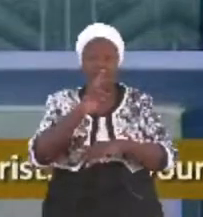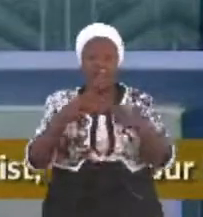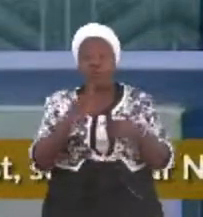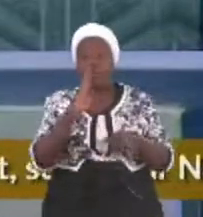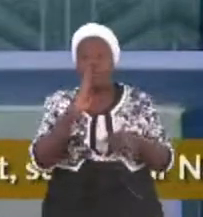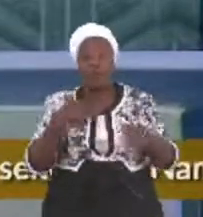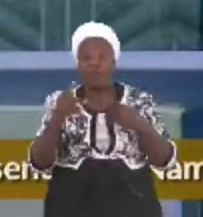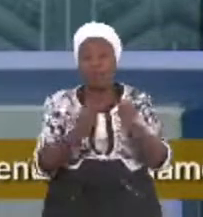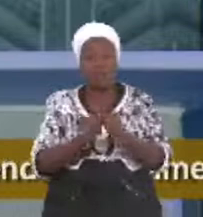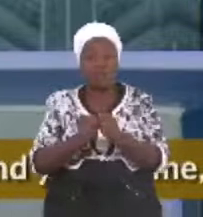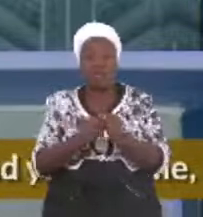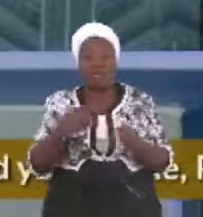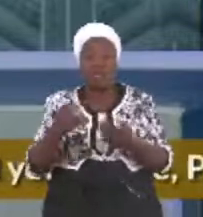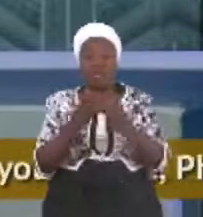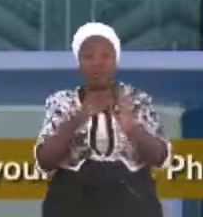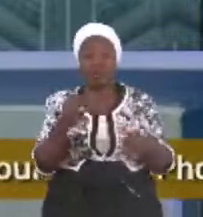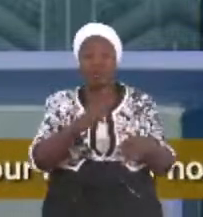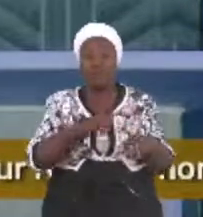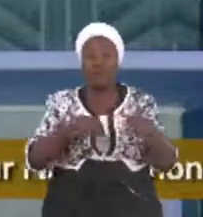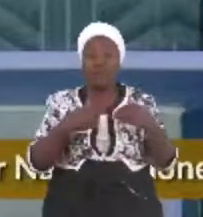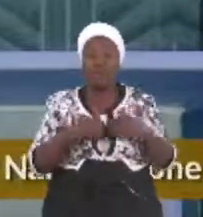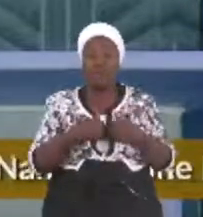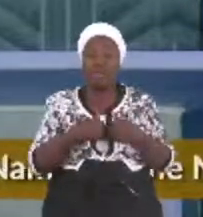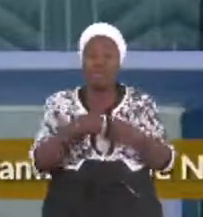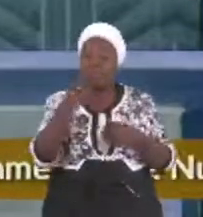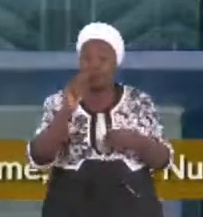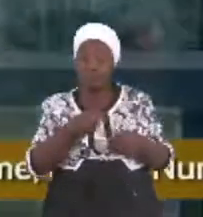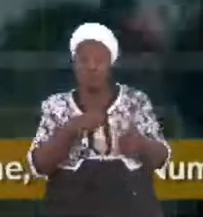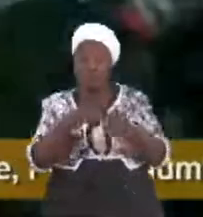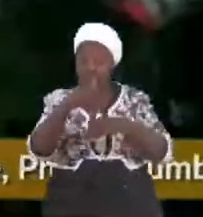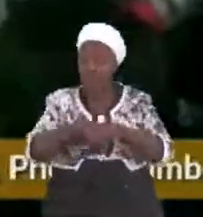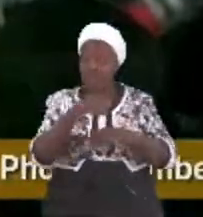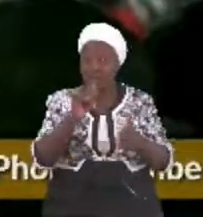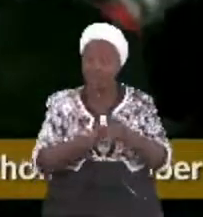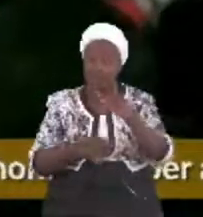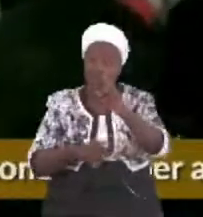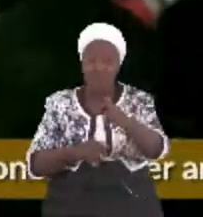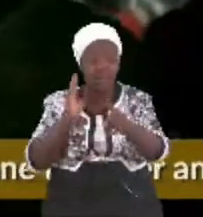déjà proclamé que tu donneras ton témoignage ce soir. Espère